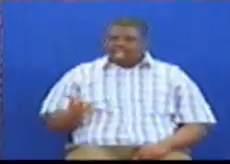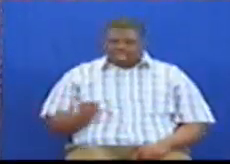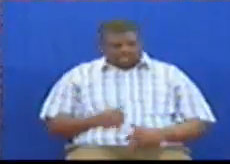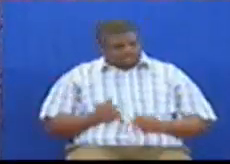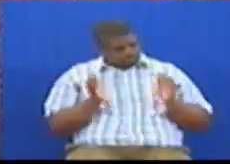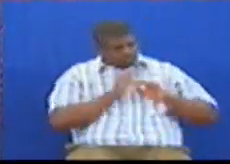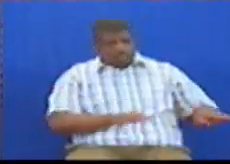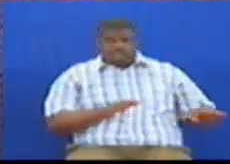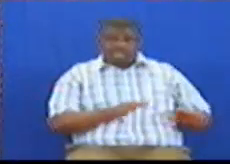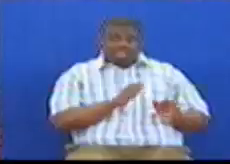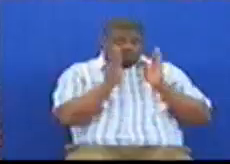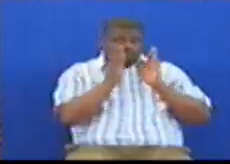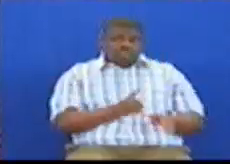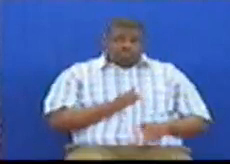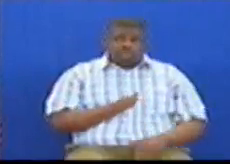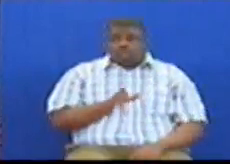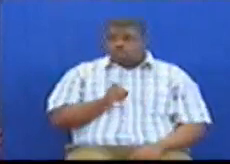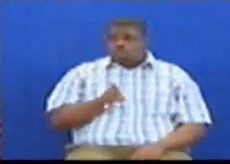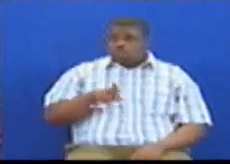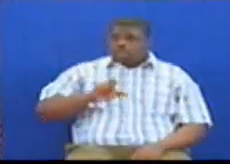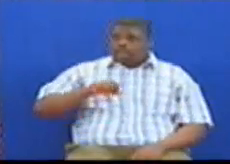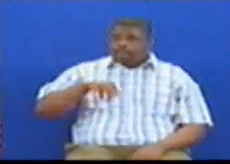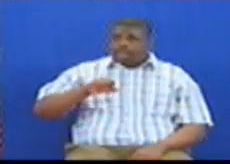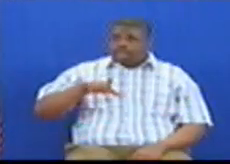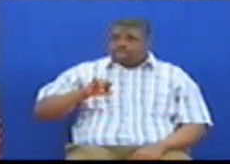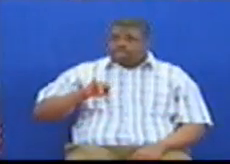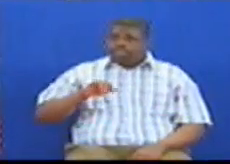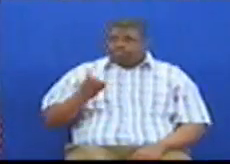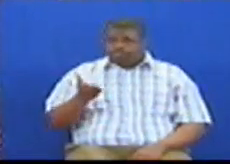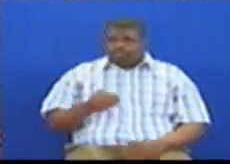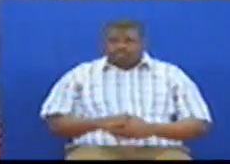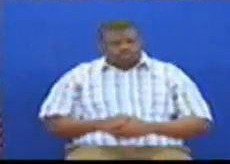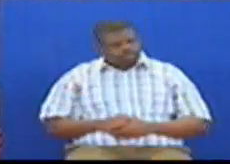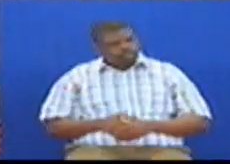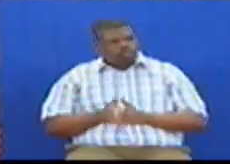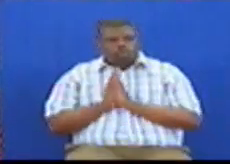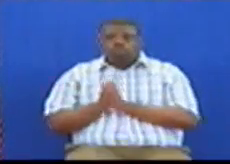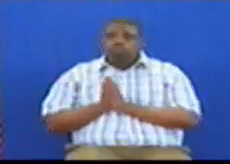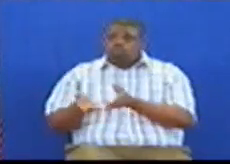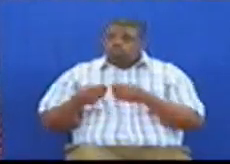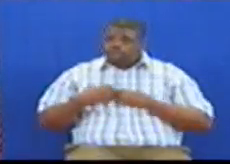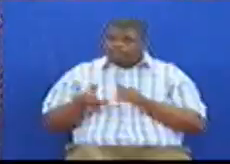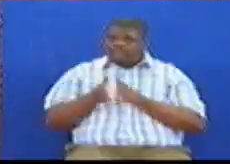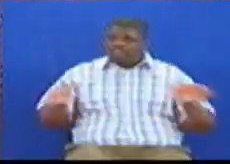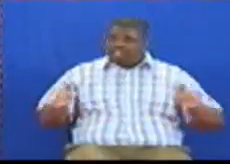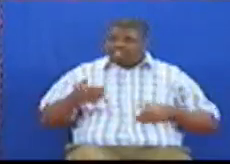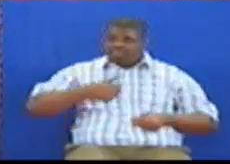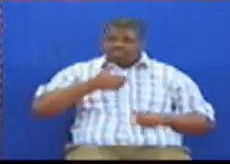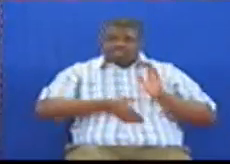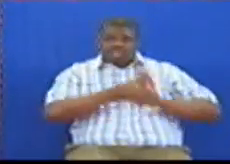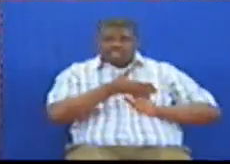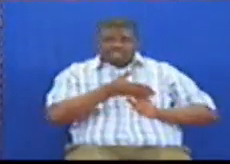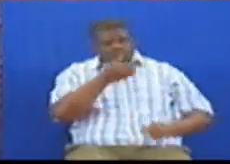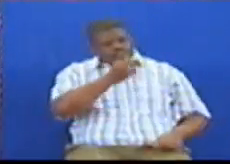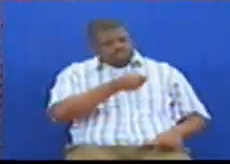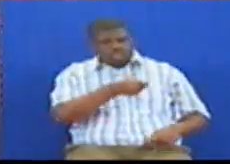Mheshimiwa Saif Hamis Gulamali. Mheshimiwa naibu spika, nikushukuru kwa kunipa nafasi. Nianze na mimi kwa kumpongeza